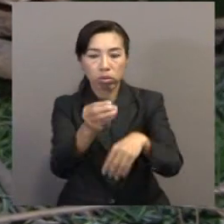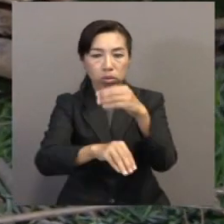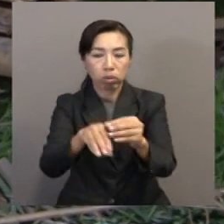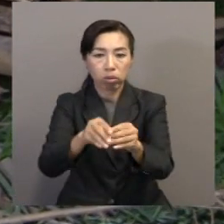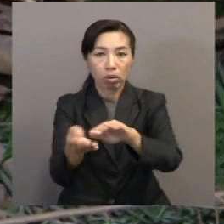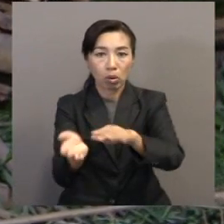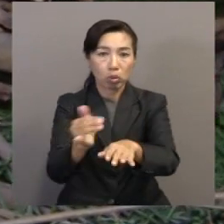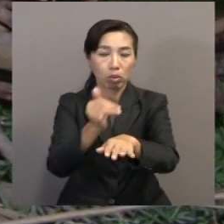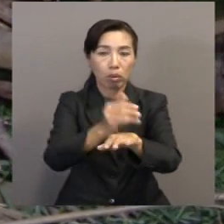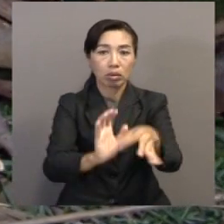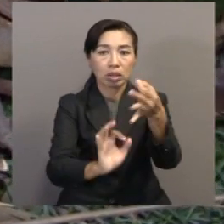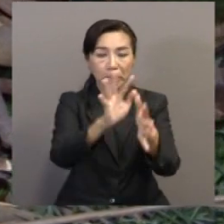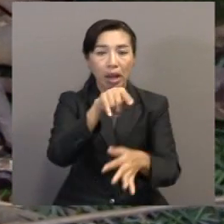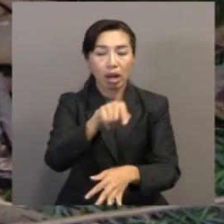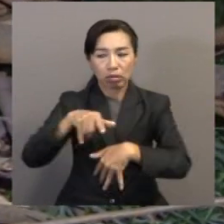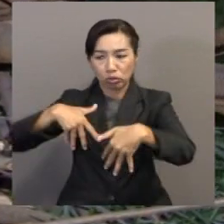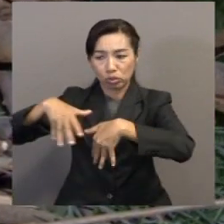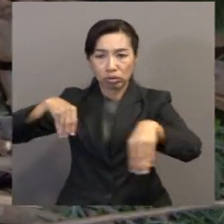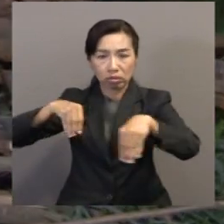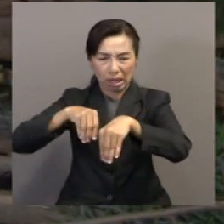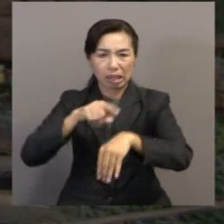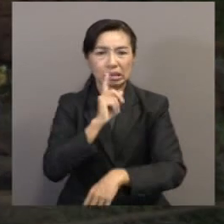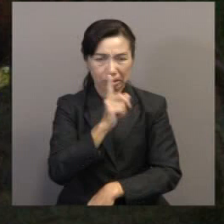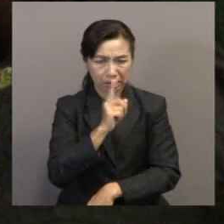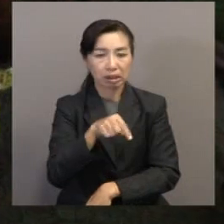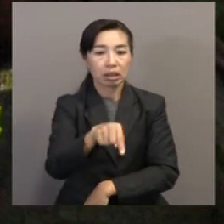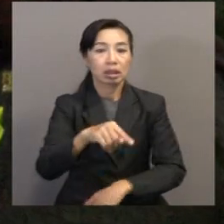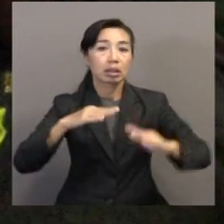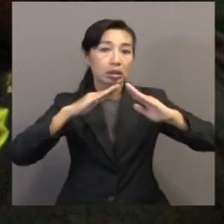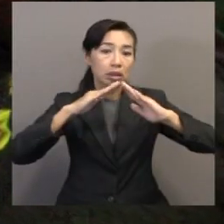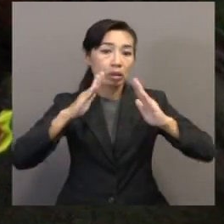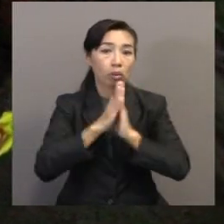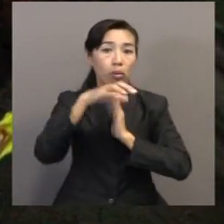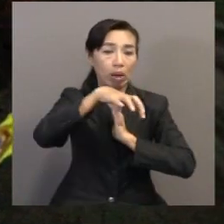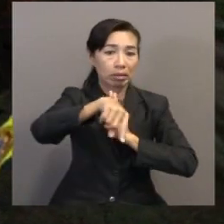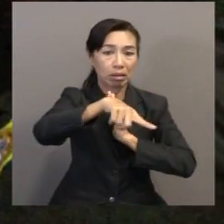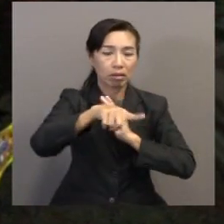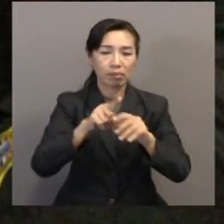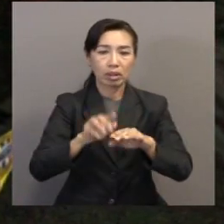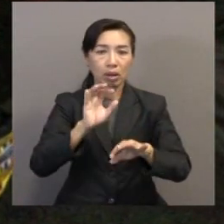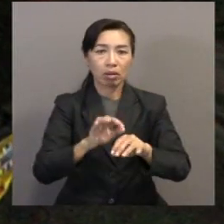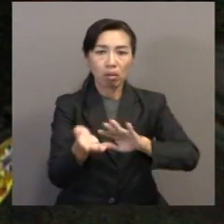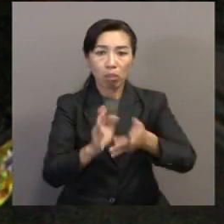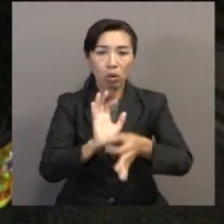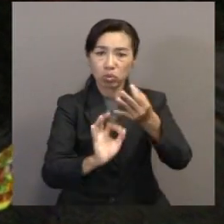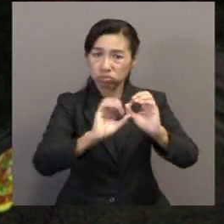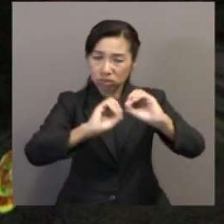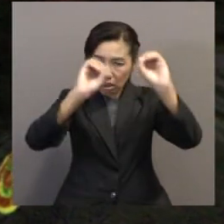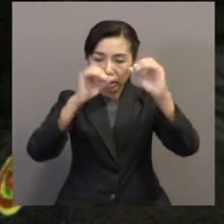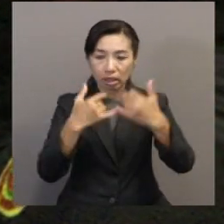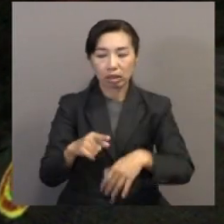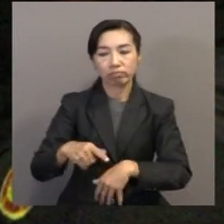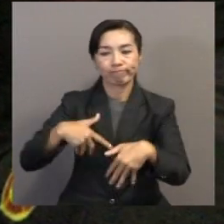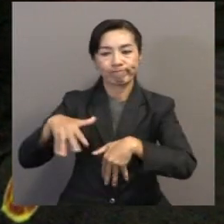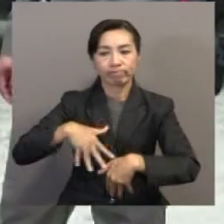กล้ๆกับชุมชนสุพจน์อุทิศนะครับซึ่งไม่เคยมีการเผาศพมาก่อนด้วยหลังจากรับแจ้งนะครับก็ไปตรวจสอบพร้อมกับสายตรวจรว